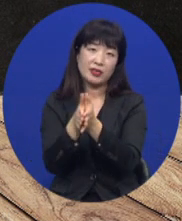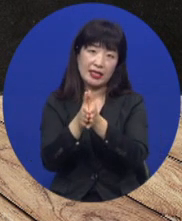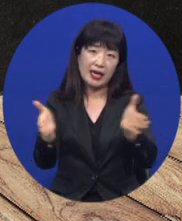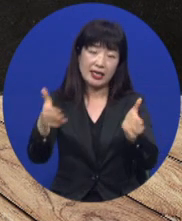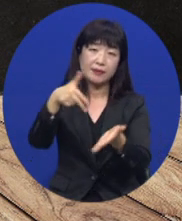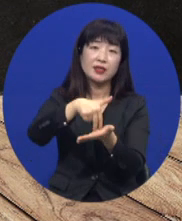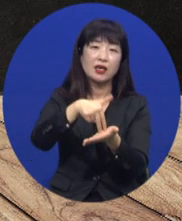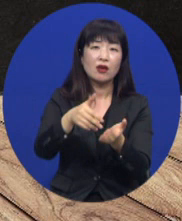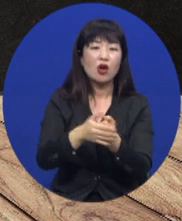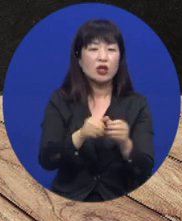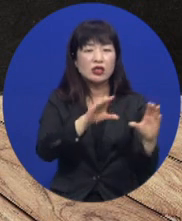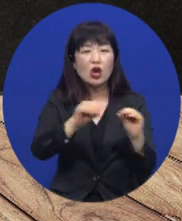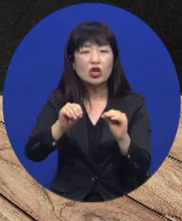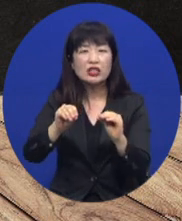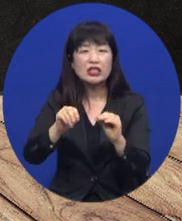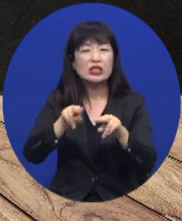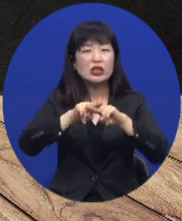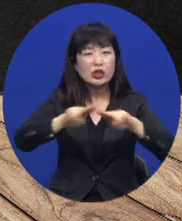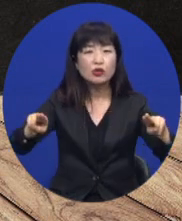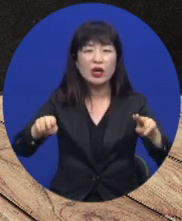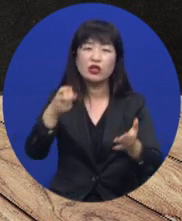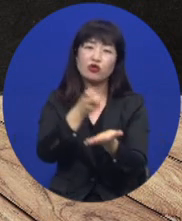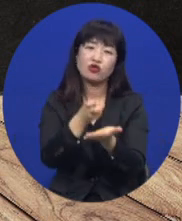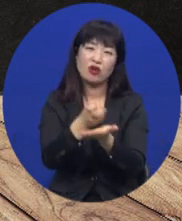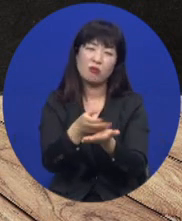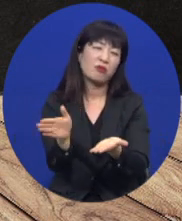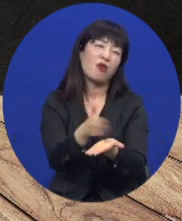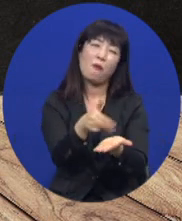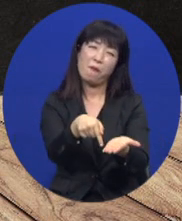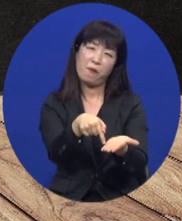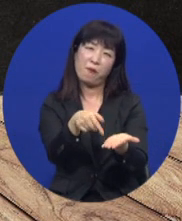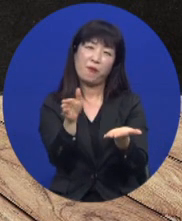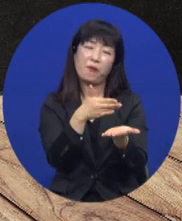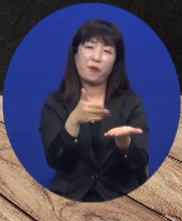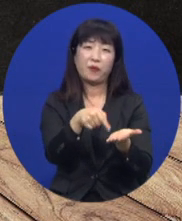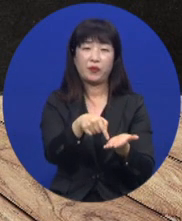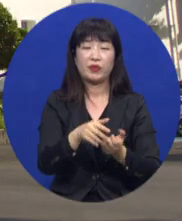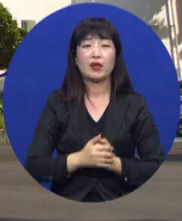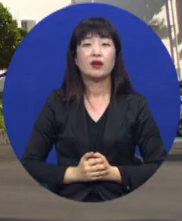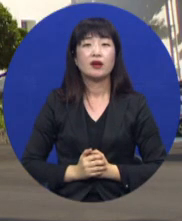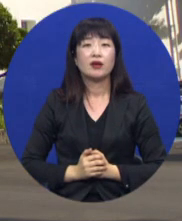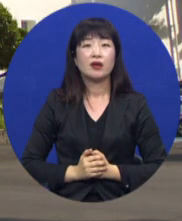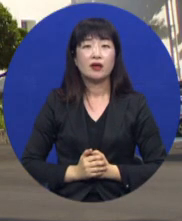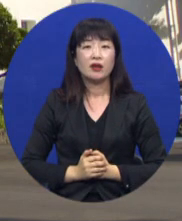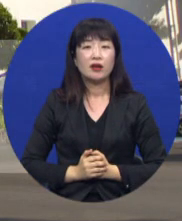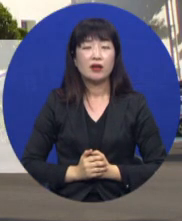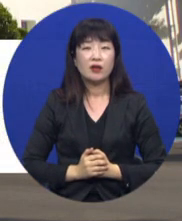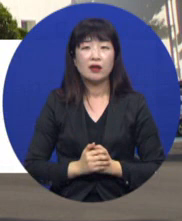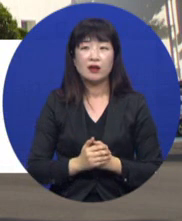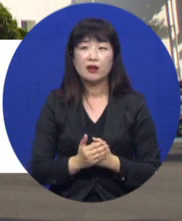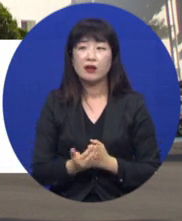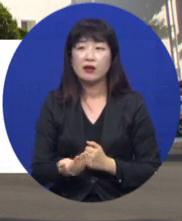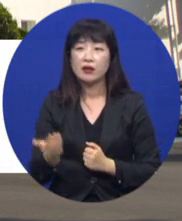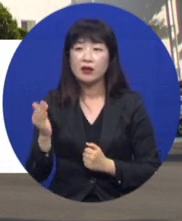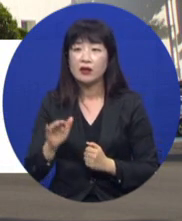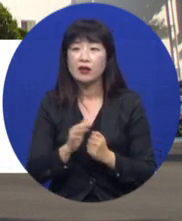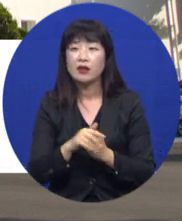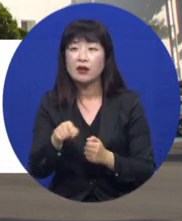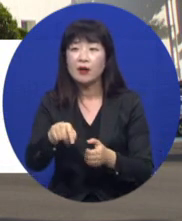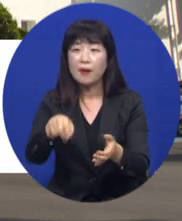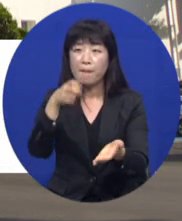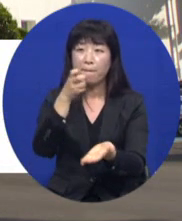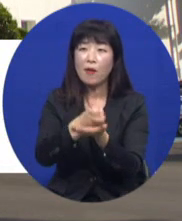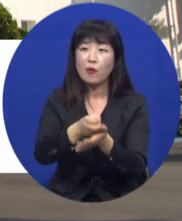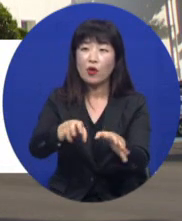경우 정진아 취소시키는 규정은 없다 는 것입니다 꼬 회개 박 하 그러하고 만점